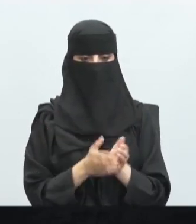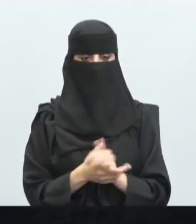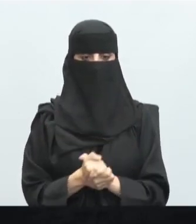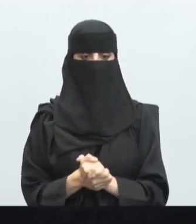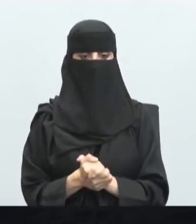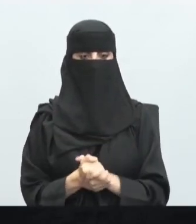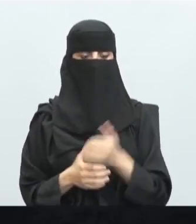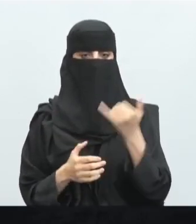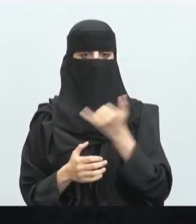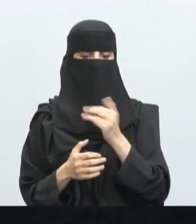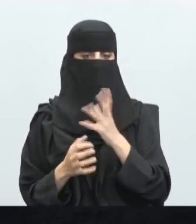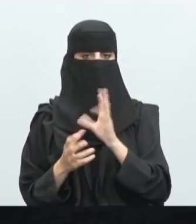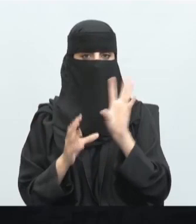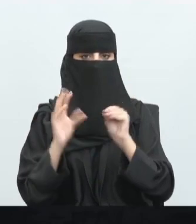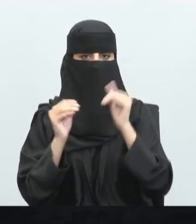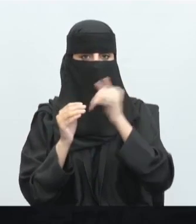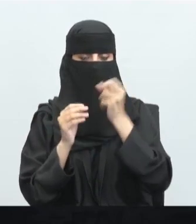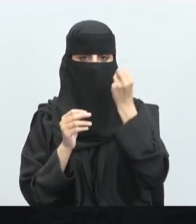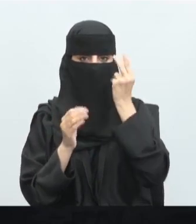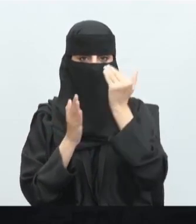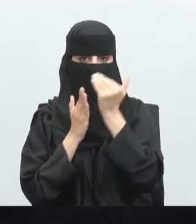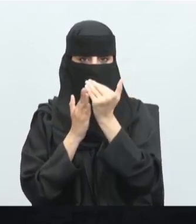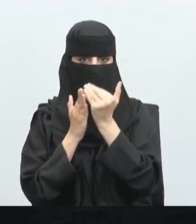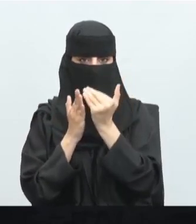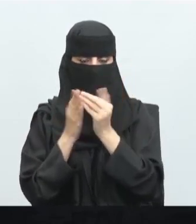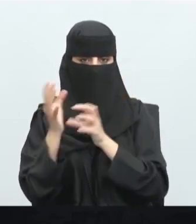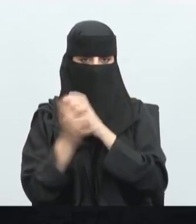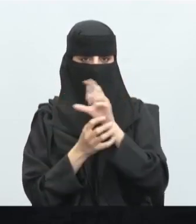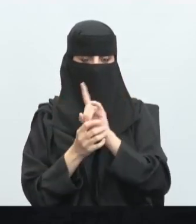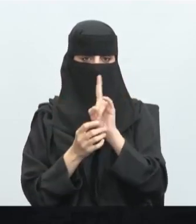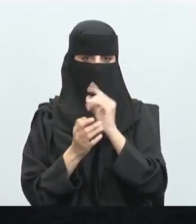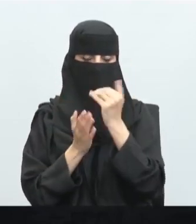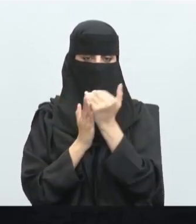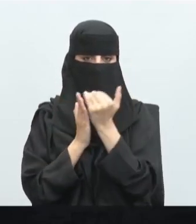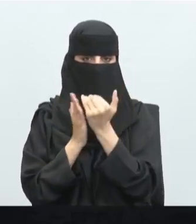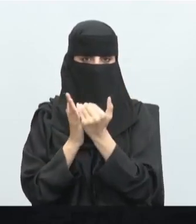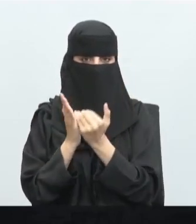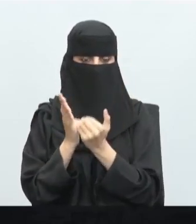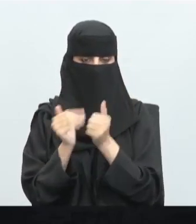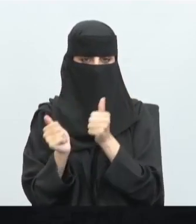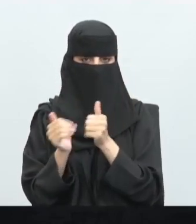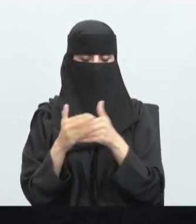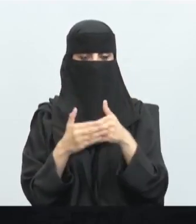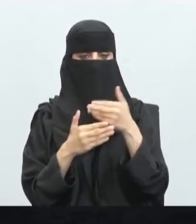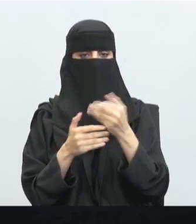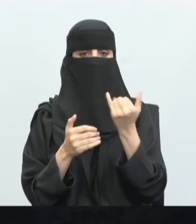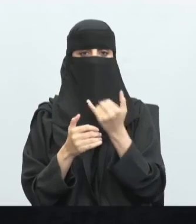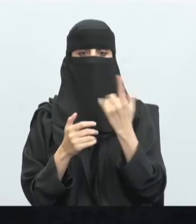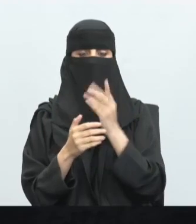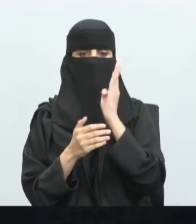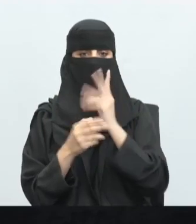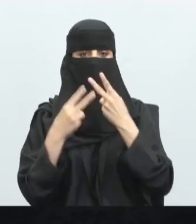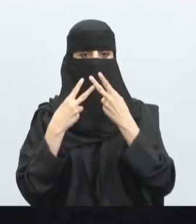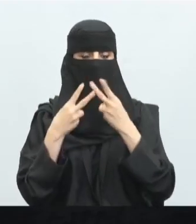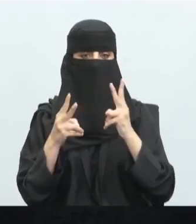الاحداث والافكار ايضا الانطلاق في القراءه